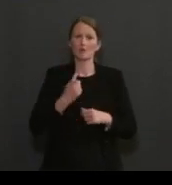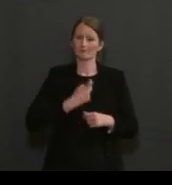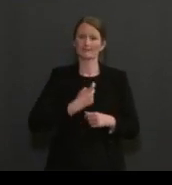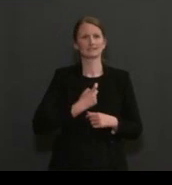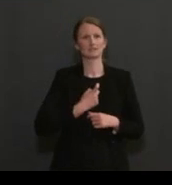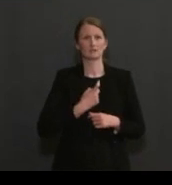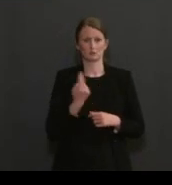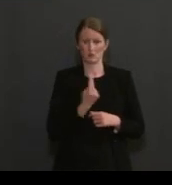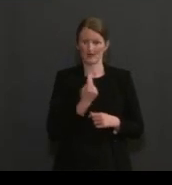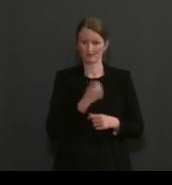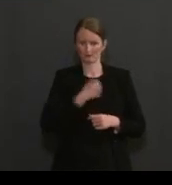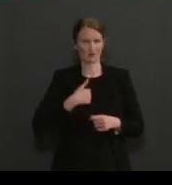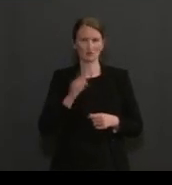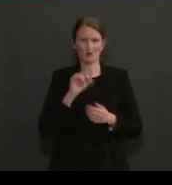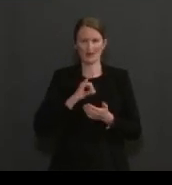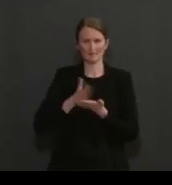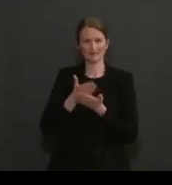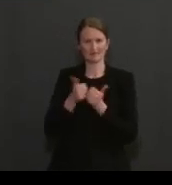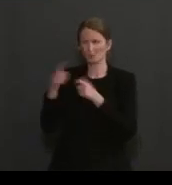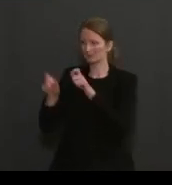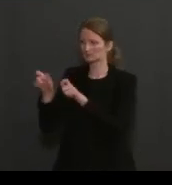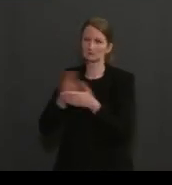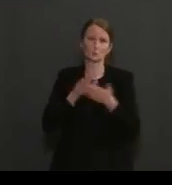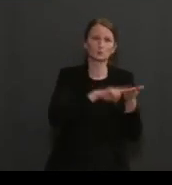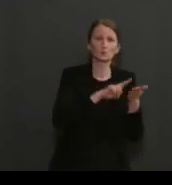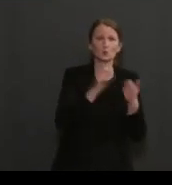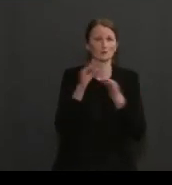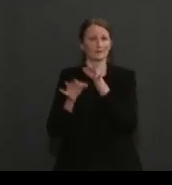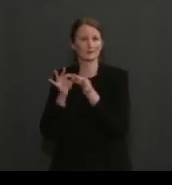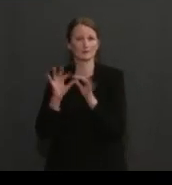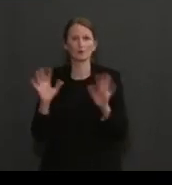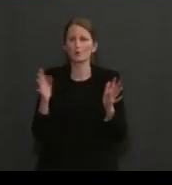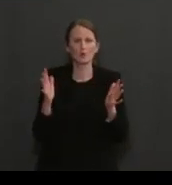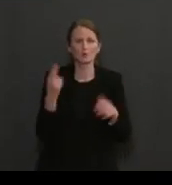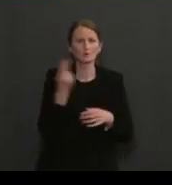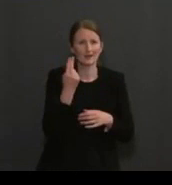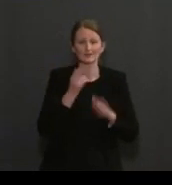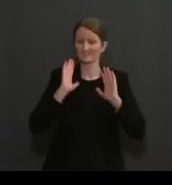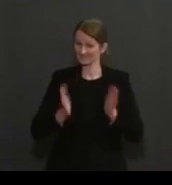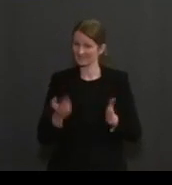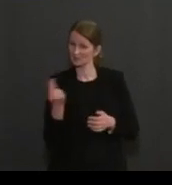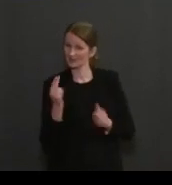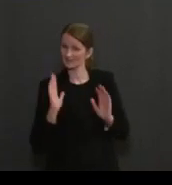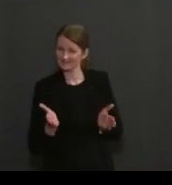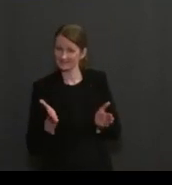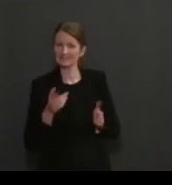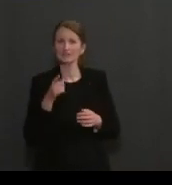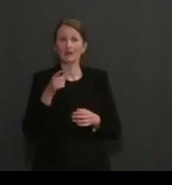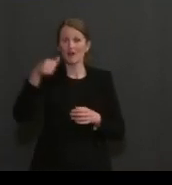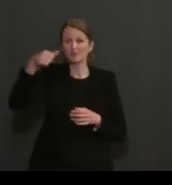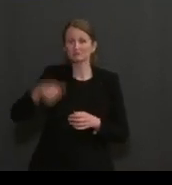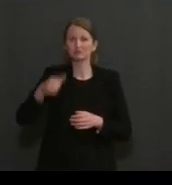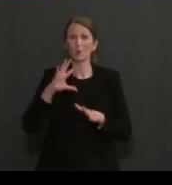été à la toilette, fermer la planche du WC avant de tirer la chasse. Oui, parce qu'en tirant la chasse, vous allez produire ces fameux